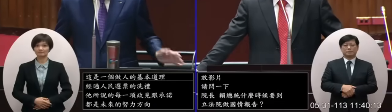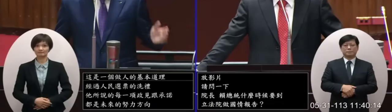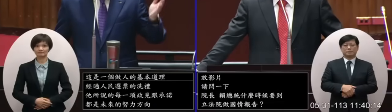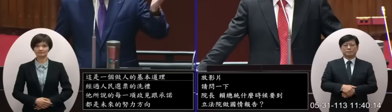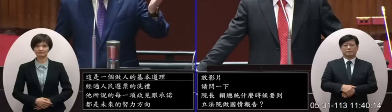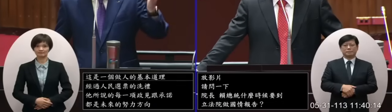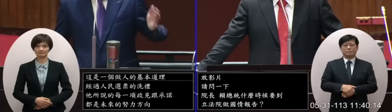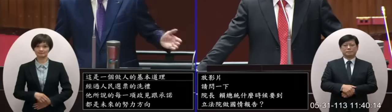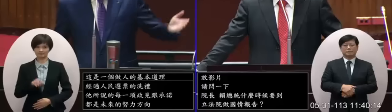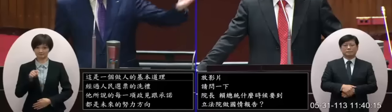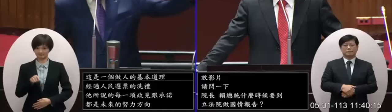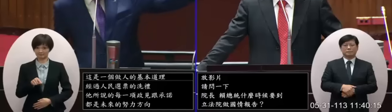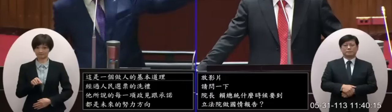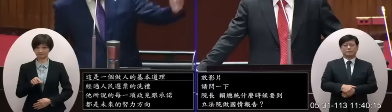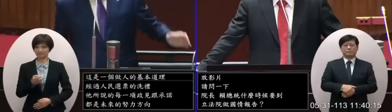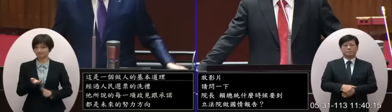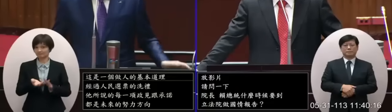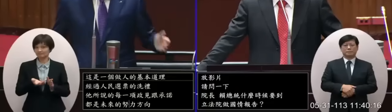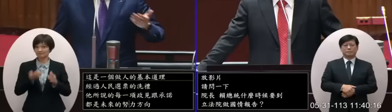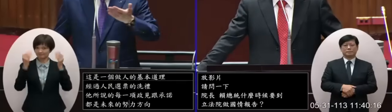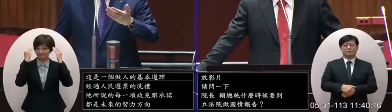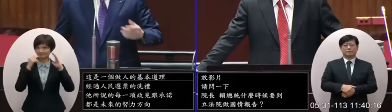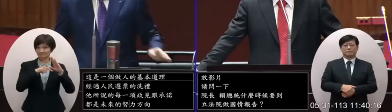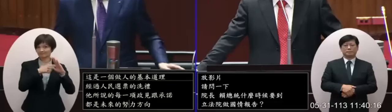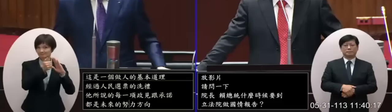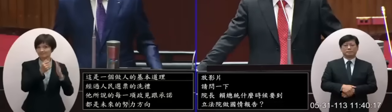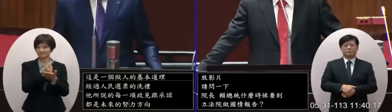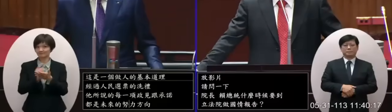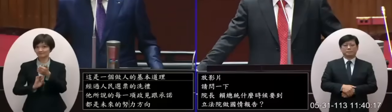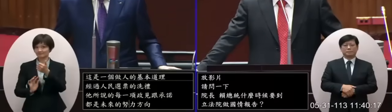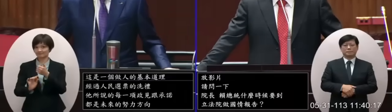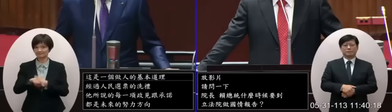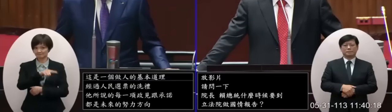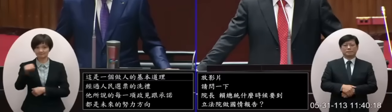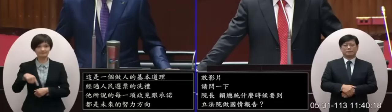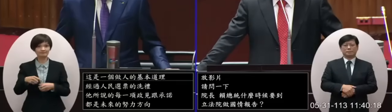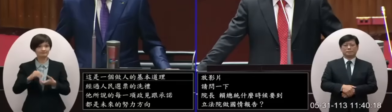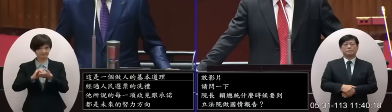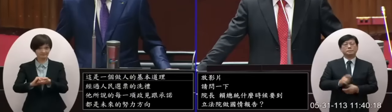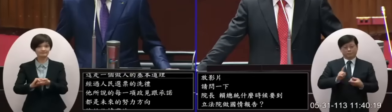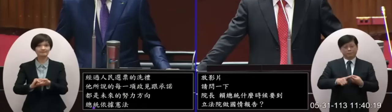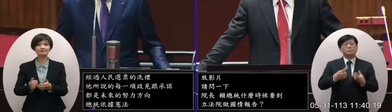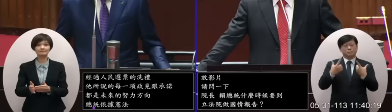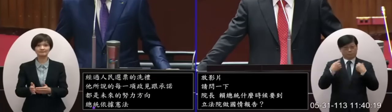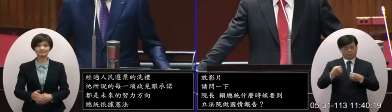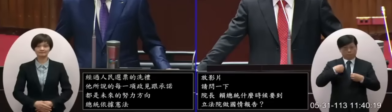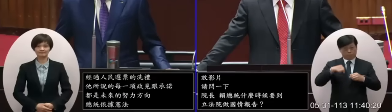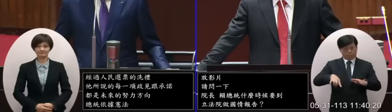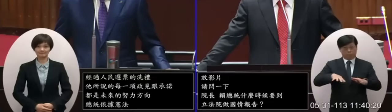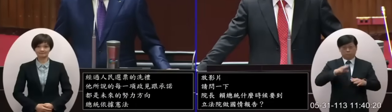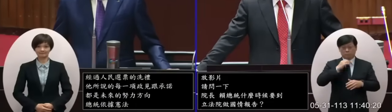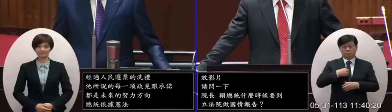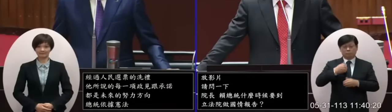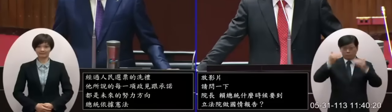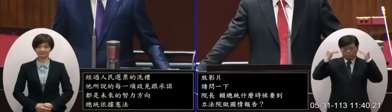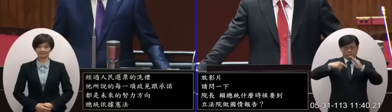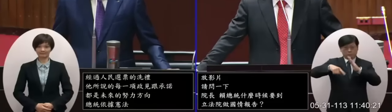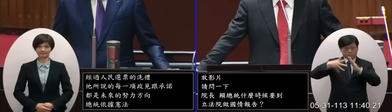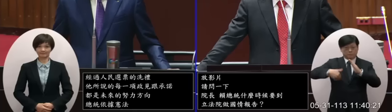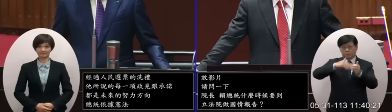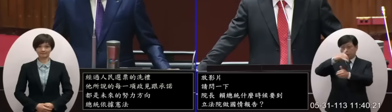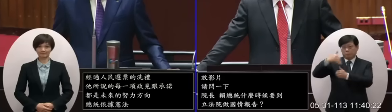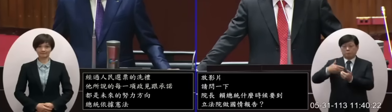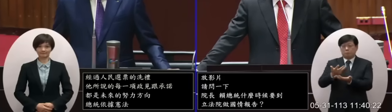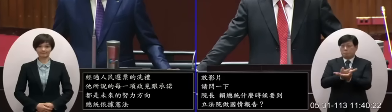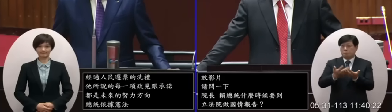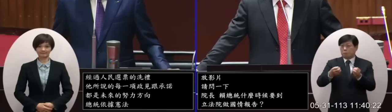告，那是包括韩院长跟各位委员所拟定的。 对，我们已经在本院已经在韩国瑜院长召集协